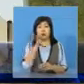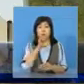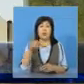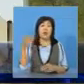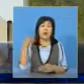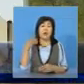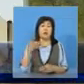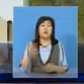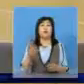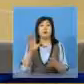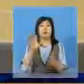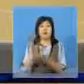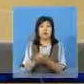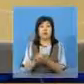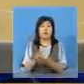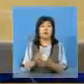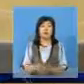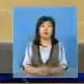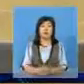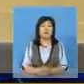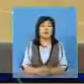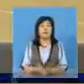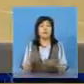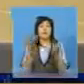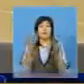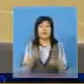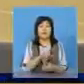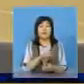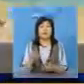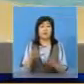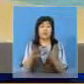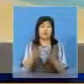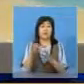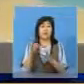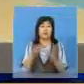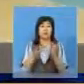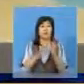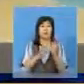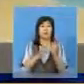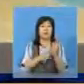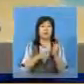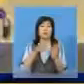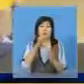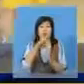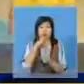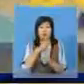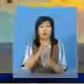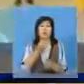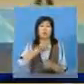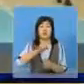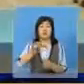Ақтөбеде дәстүрлі істі жалғастыруды қолға алды. Күн ұзағын өткен шарада ауылдың 1999 жылғы жігіттері бас жүлдені